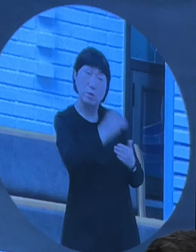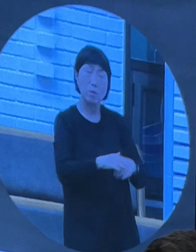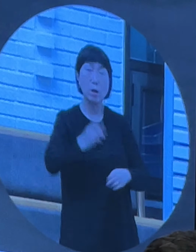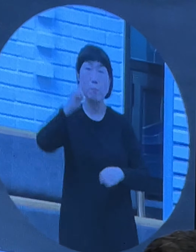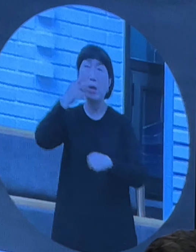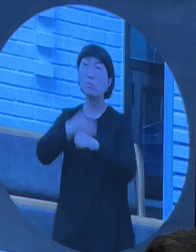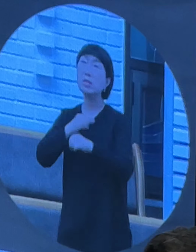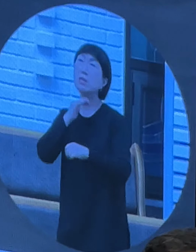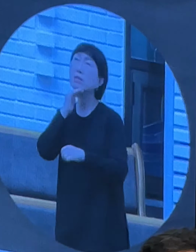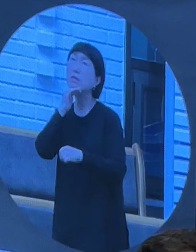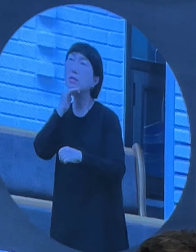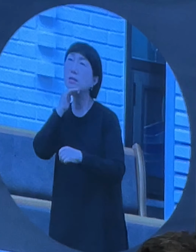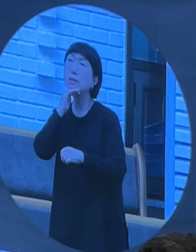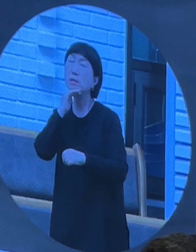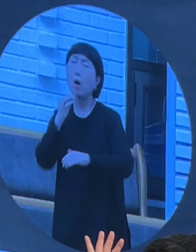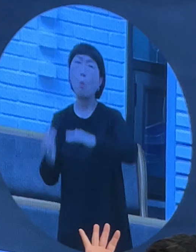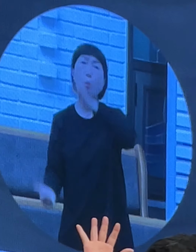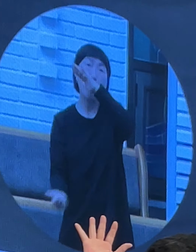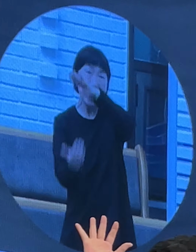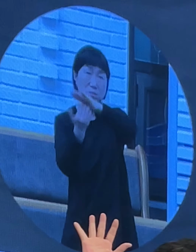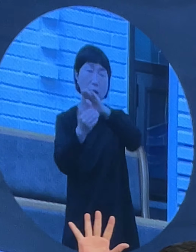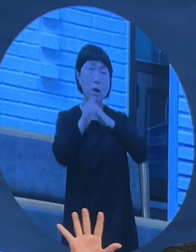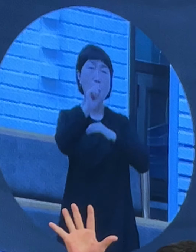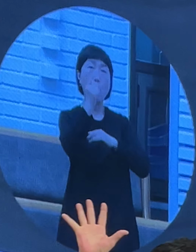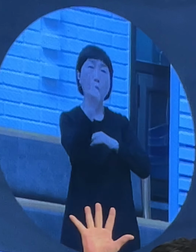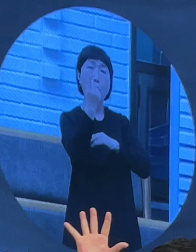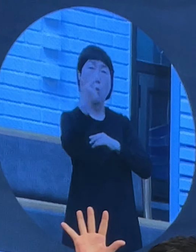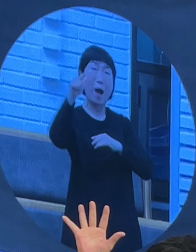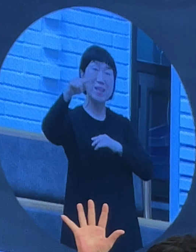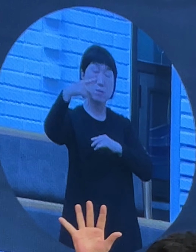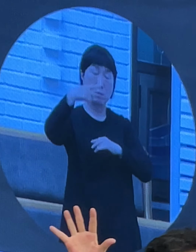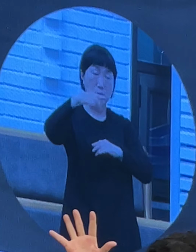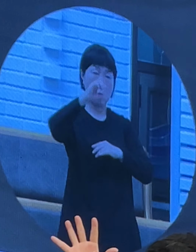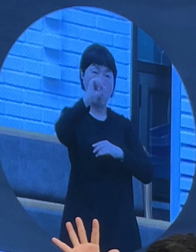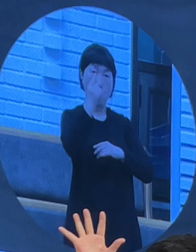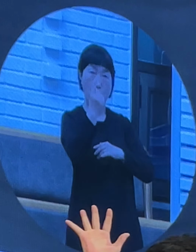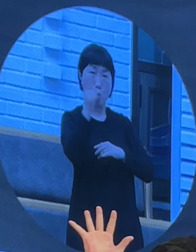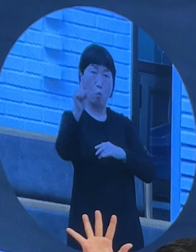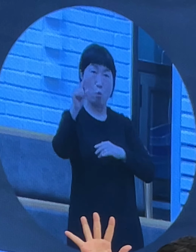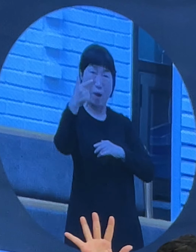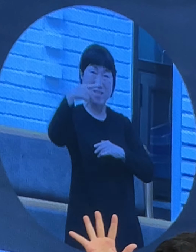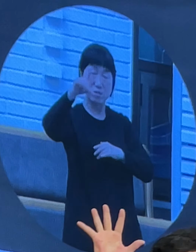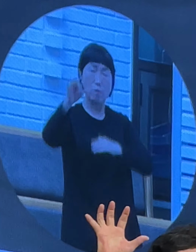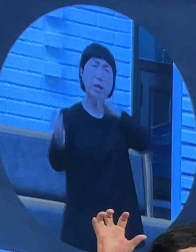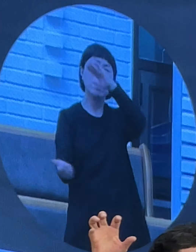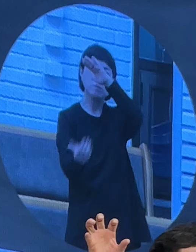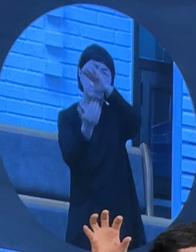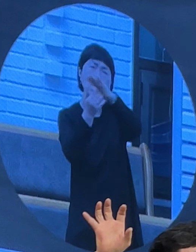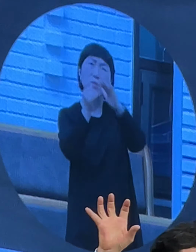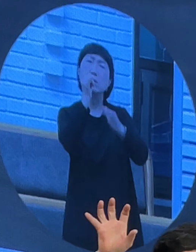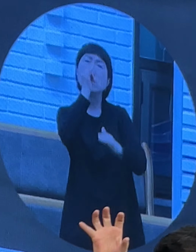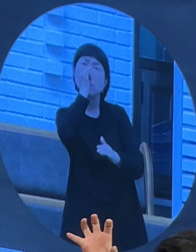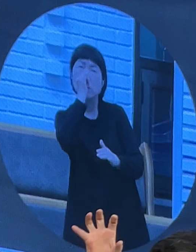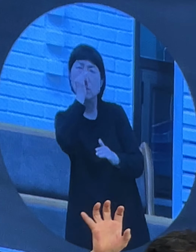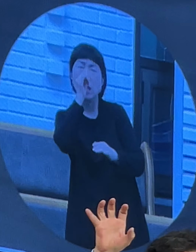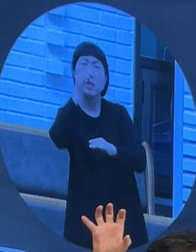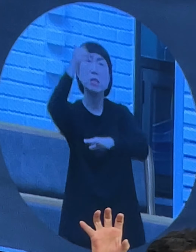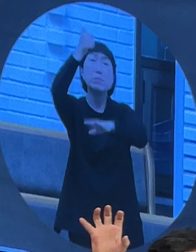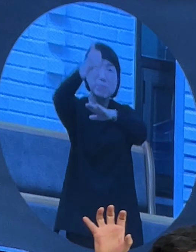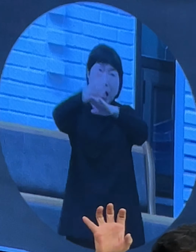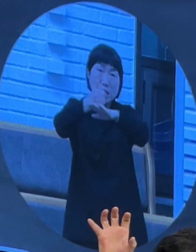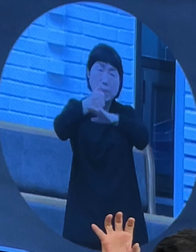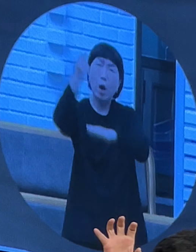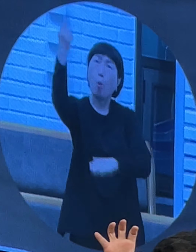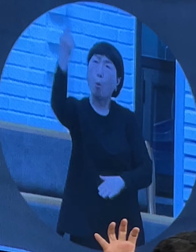종말은 그 완성의 종말이에요. 우리의 모든 꿈들이 완성되는 거예요. 세상의 모든 선함이 완성되는 그 종말이